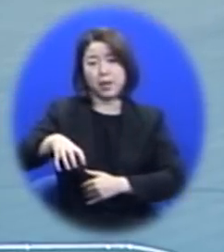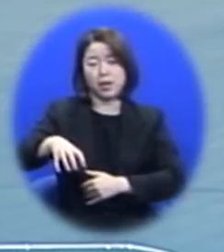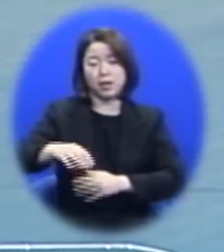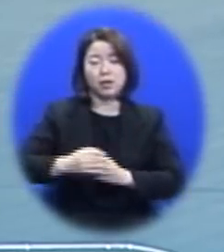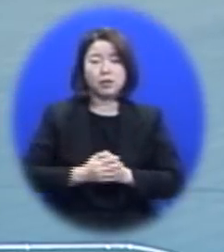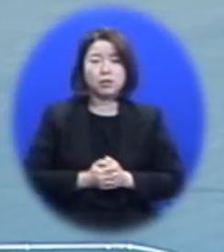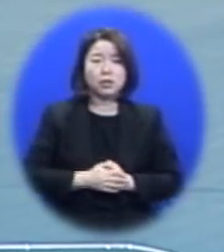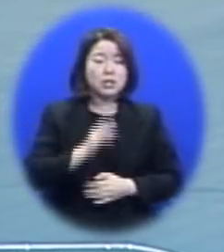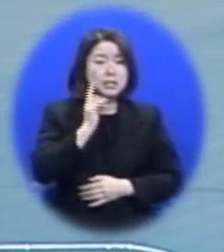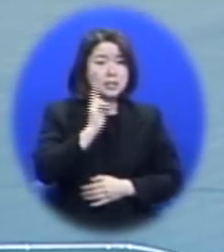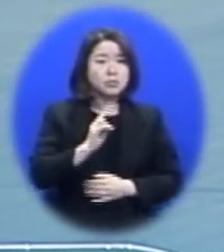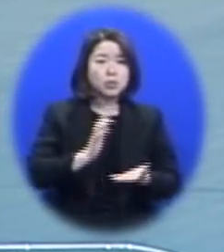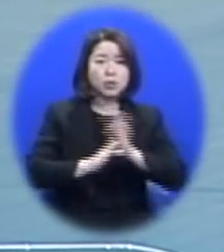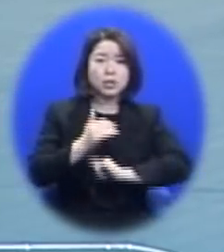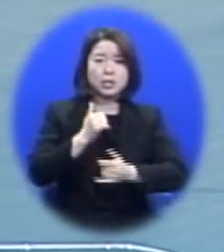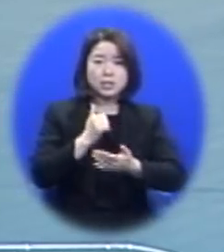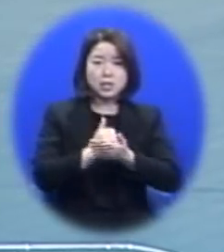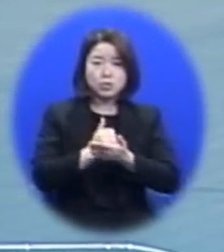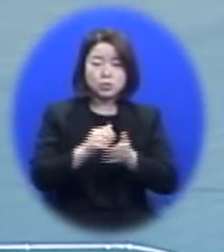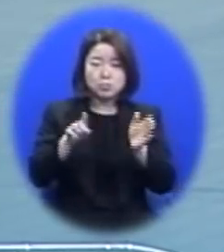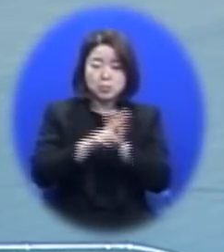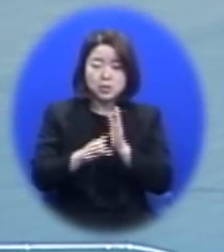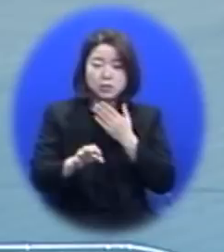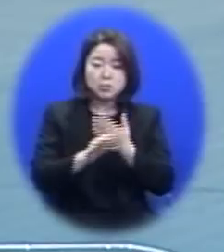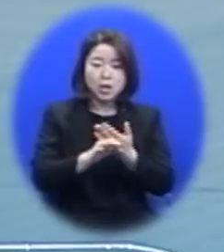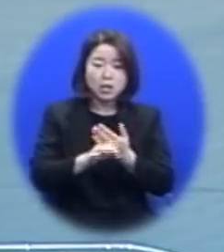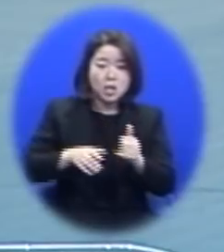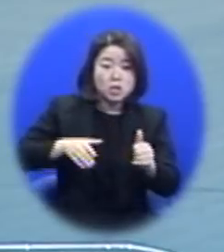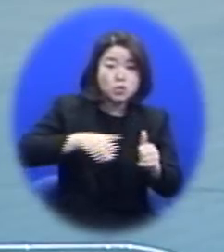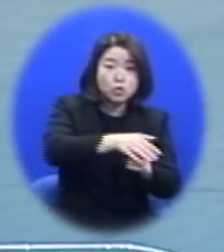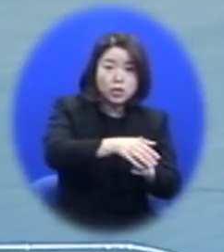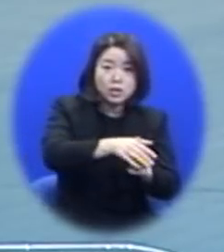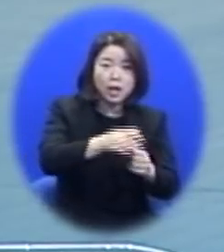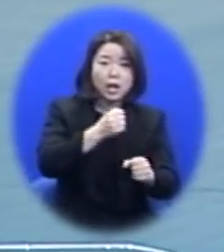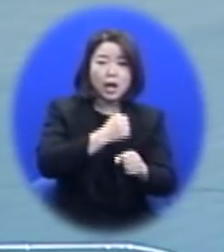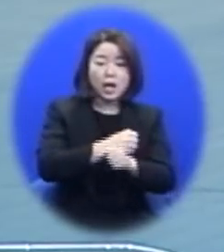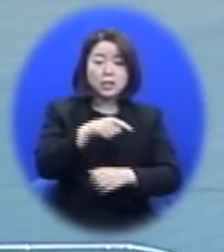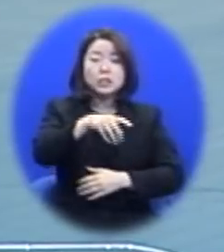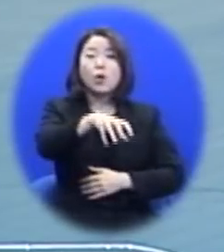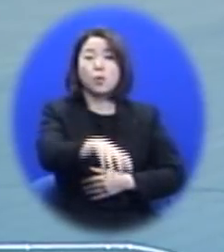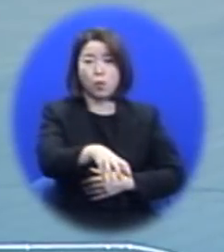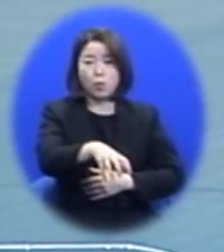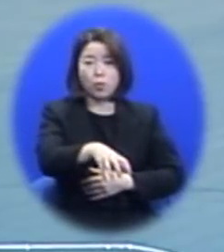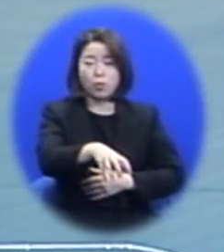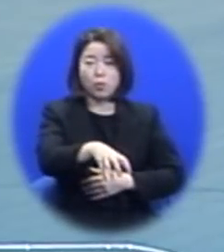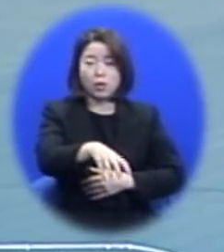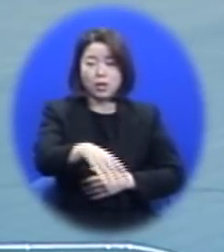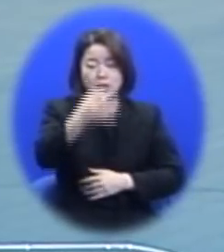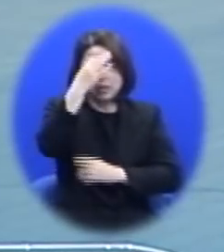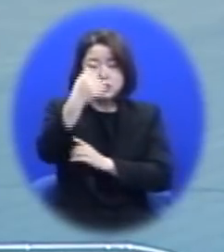심지어 예수 믿으면 죽인다고 하는 그런 곳에서 그 능력을